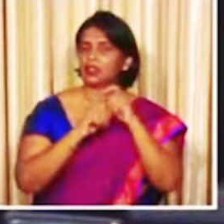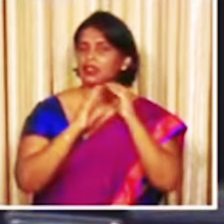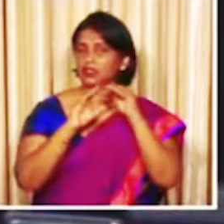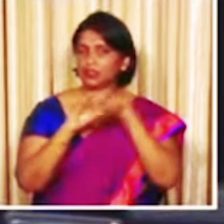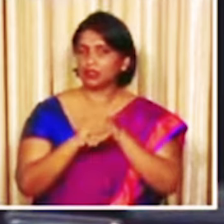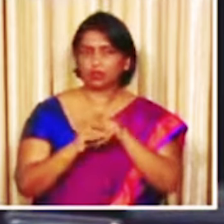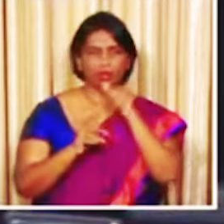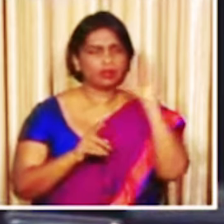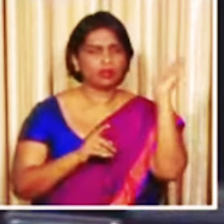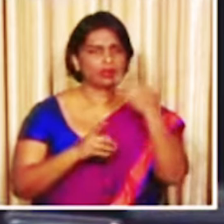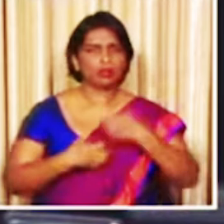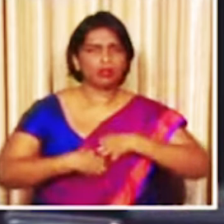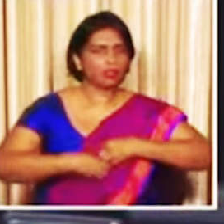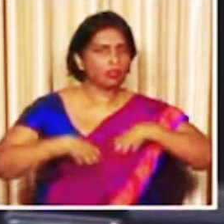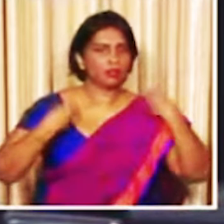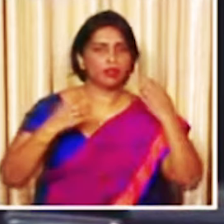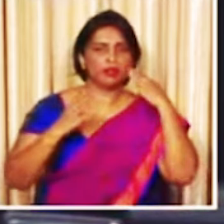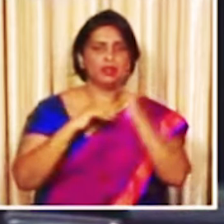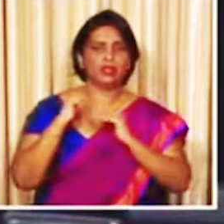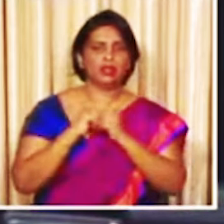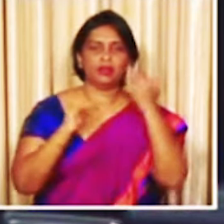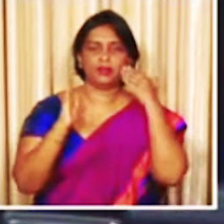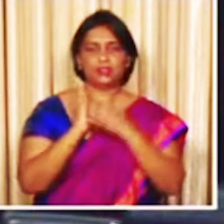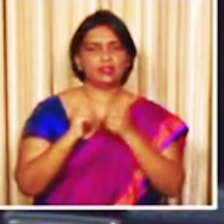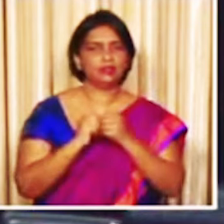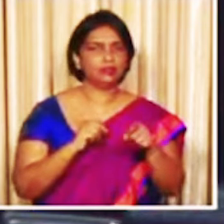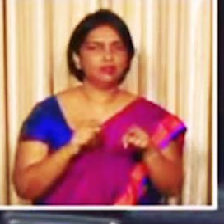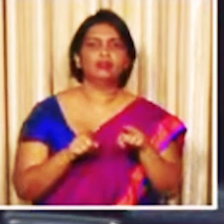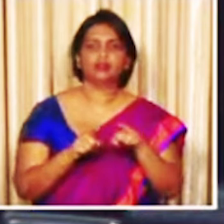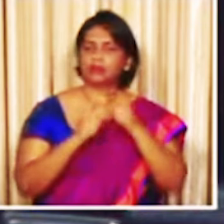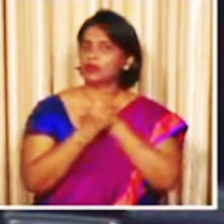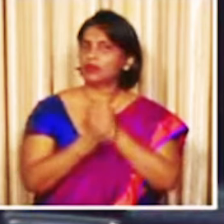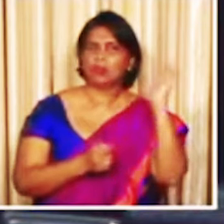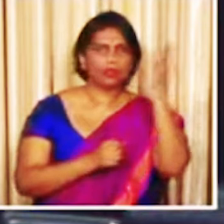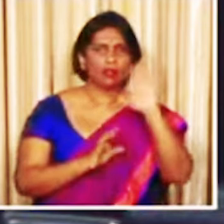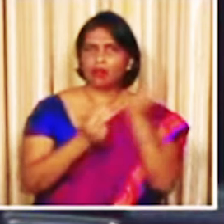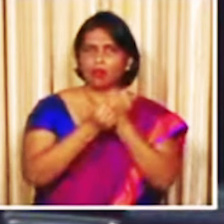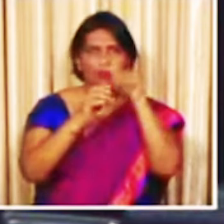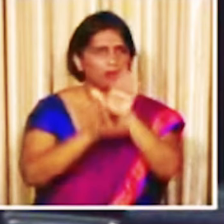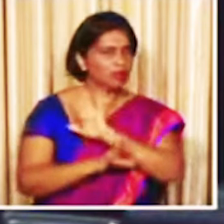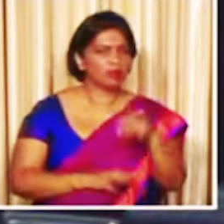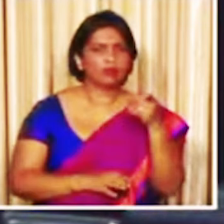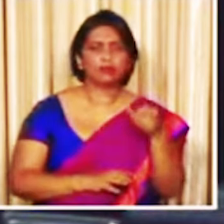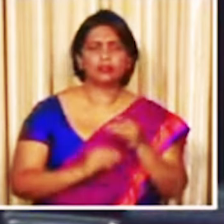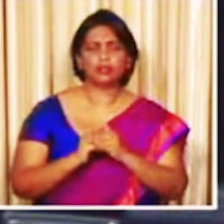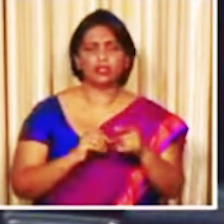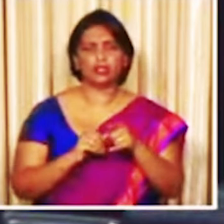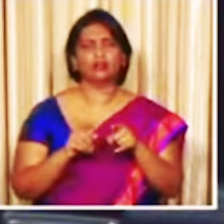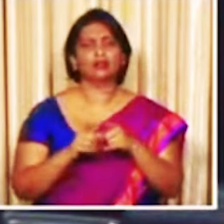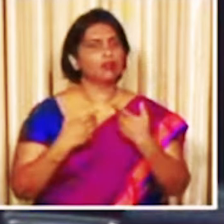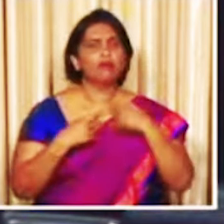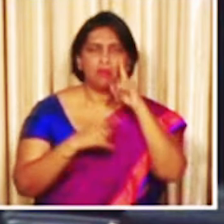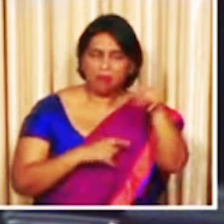දෙපාර්තමේන්තුවේ කිසිම තැනක එහෙම නිරුවත් කරලා චෙක් කරන ක්‍රමයක් නැහැ. ඒක බන්ධනාගාරය තුළ සිද්ධ වෙන්නේ නැහැ. දැන් අපිත් නැහැ. ඒක